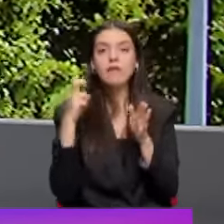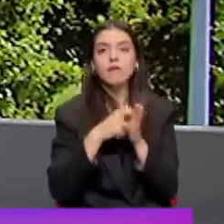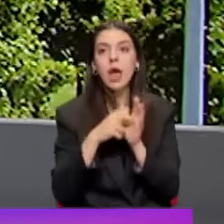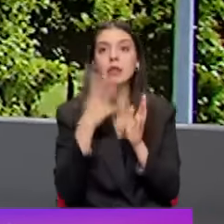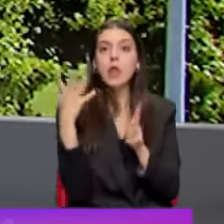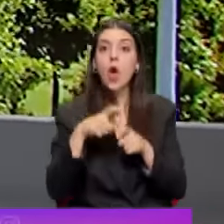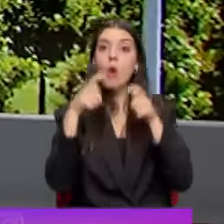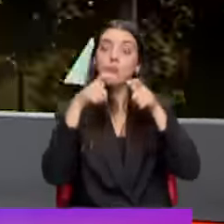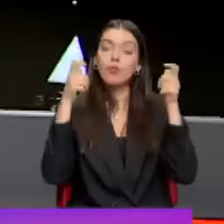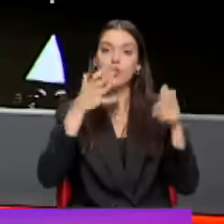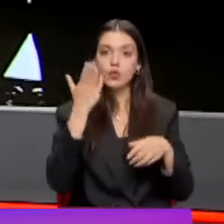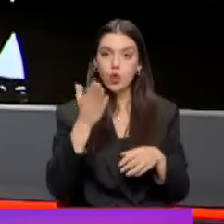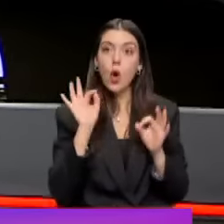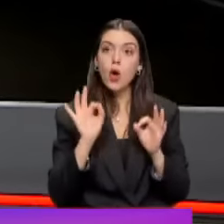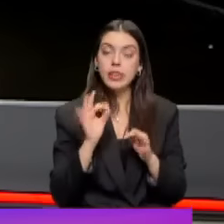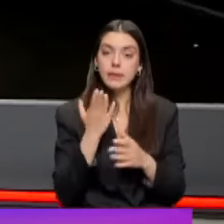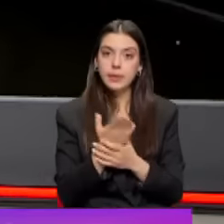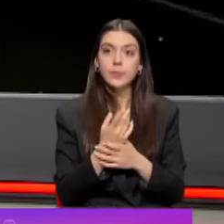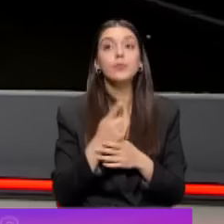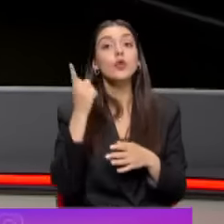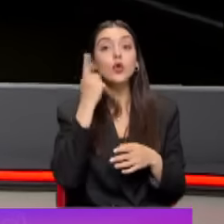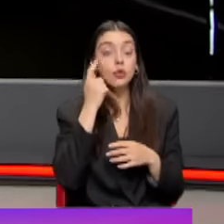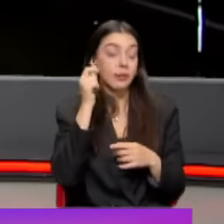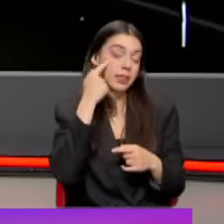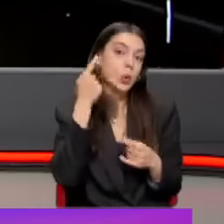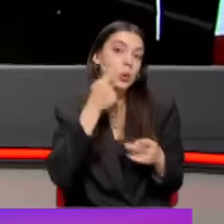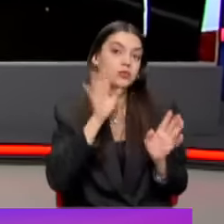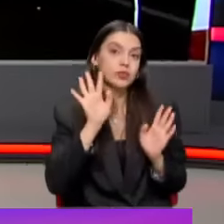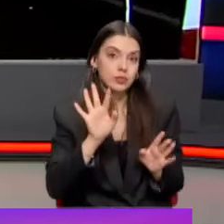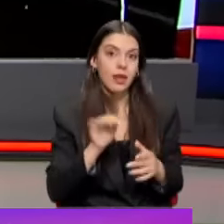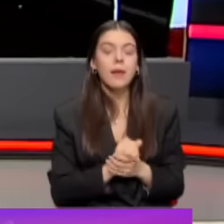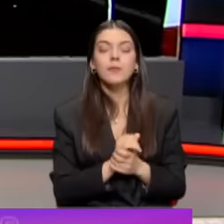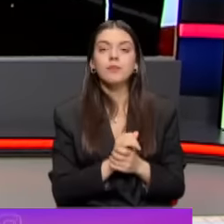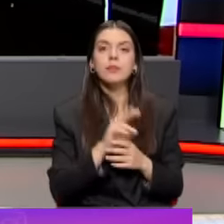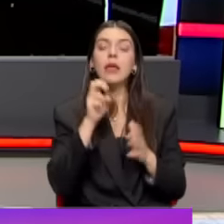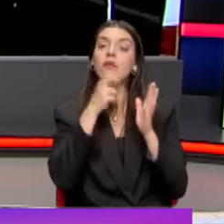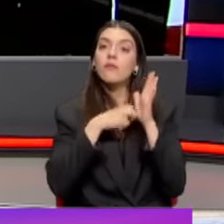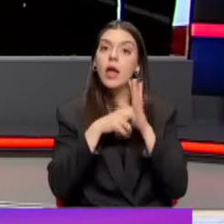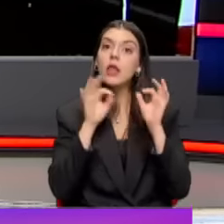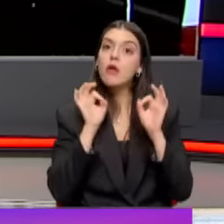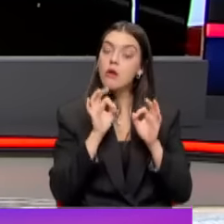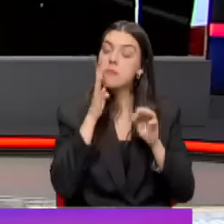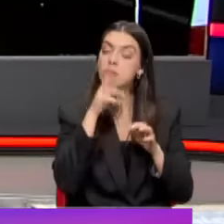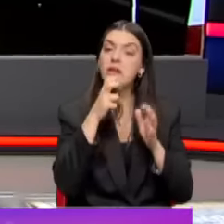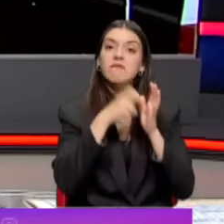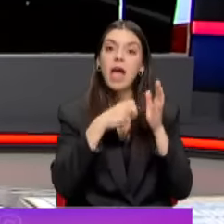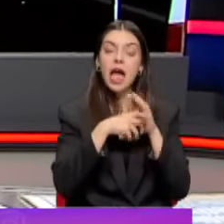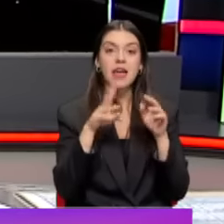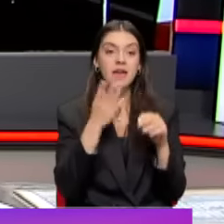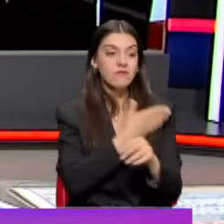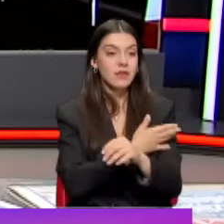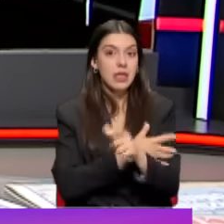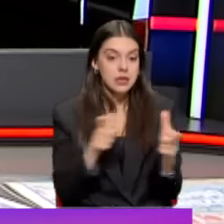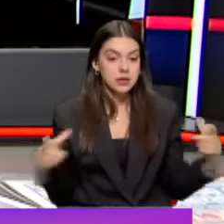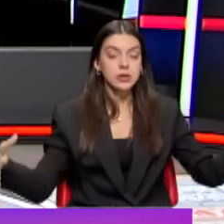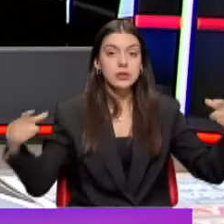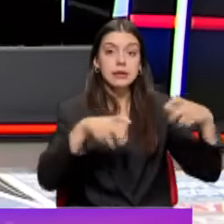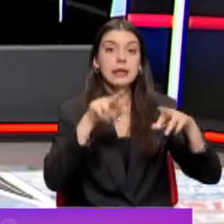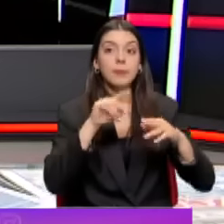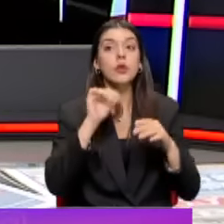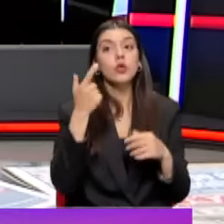bir önem kazandı Eee hükümetin gözünde önemi arttı vergiler vatandaşın etrafını sardı dediler dün